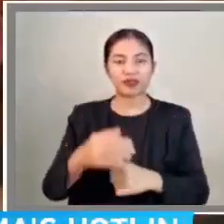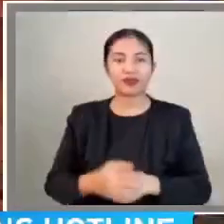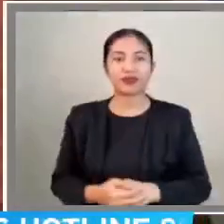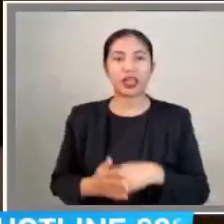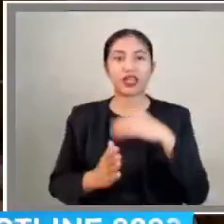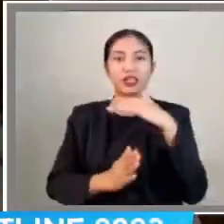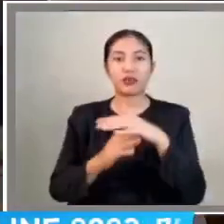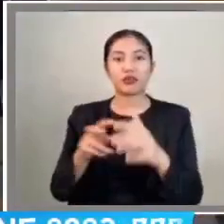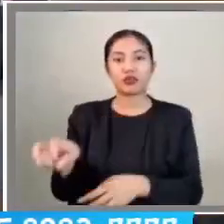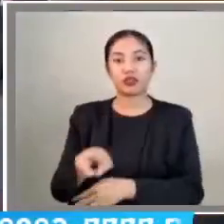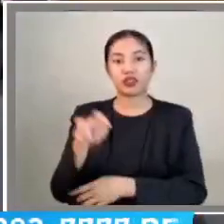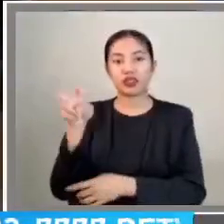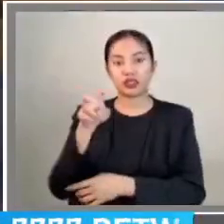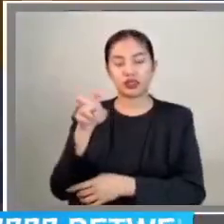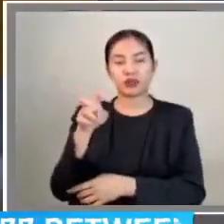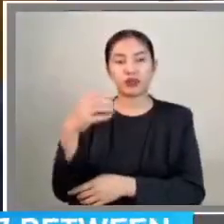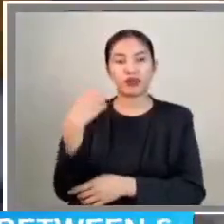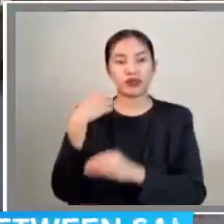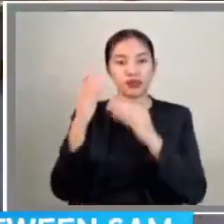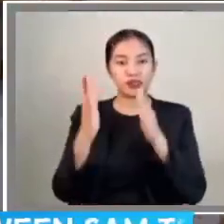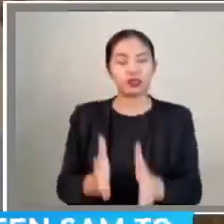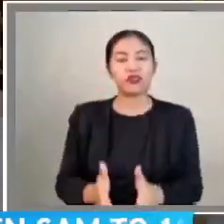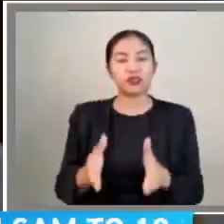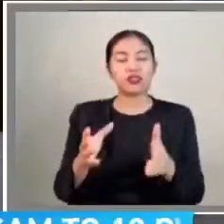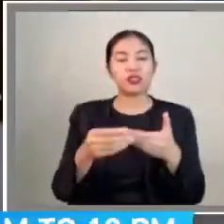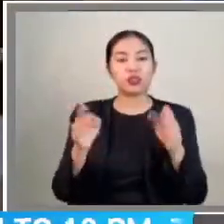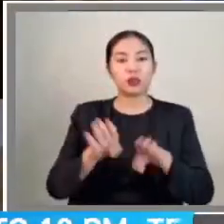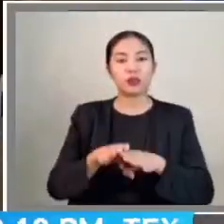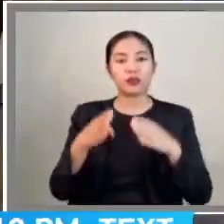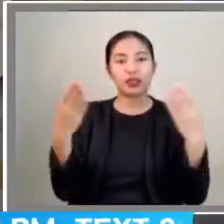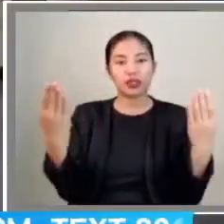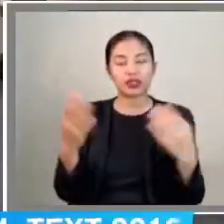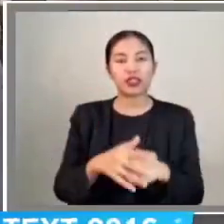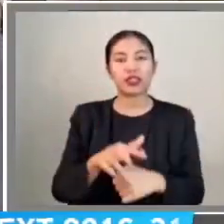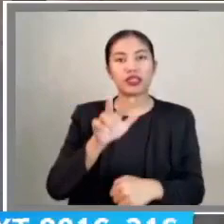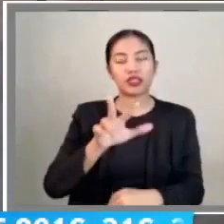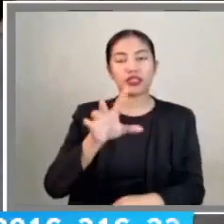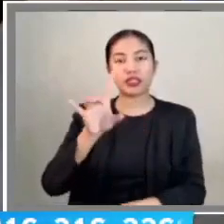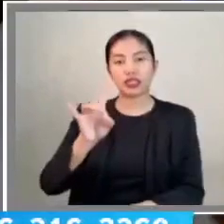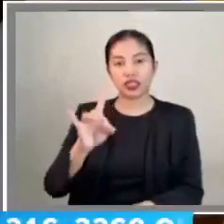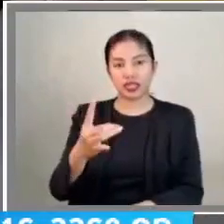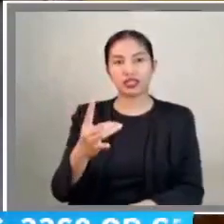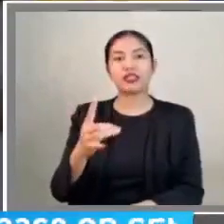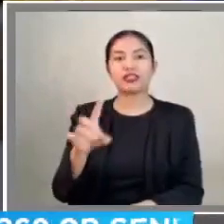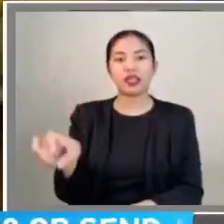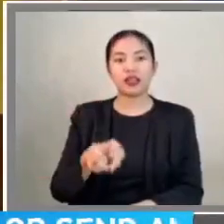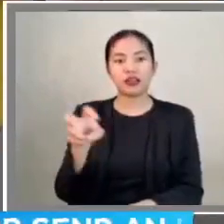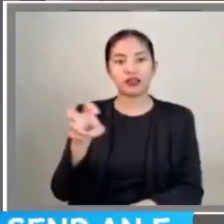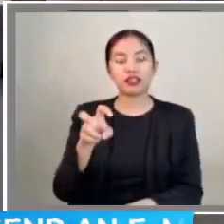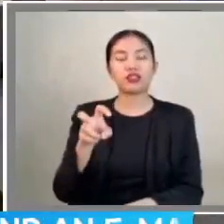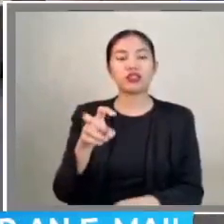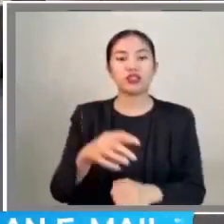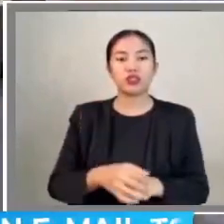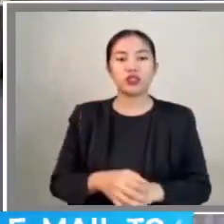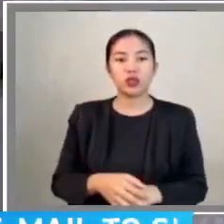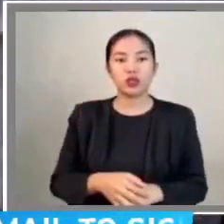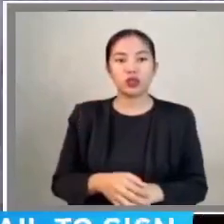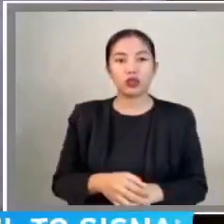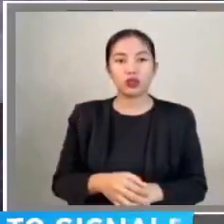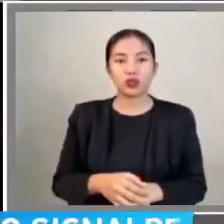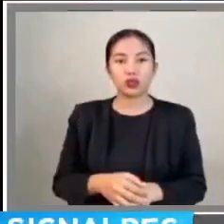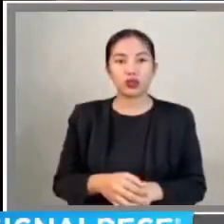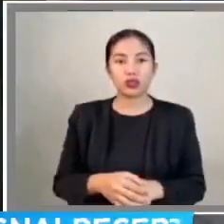diplomatic corps ang pagbubukas ng 30th Travel Tour Expo 2023 na inorganisa ng PTAA o Philippine Travel